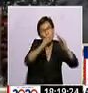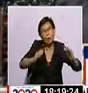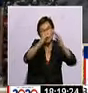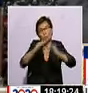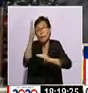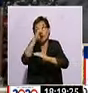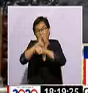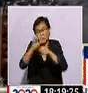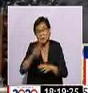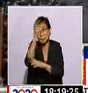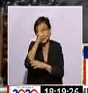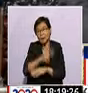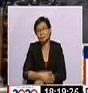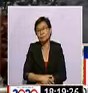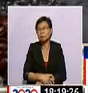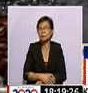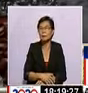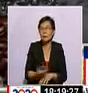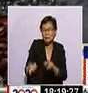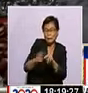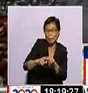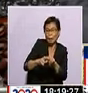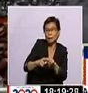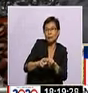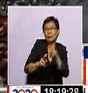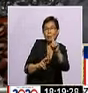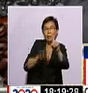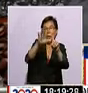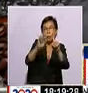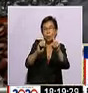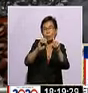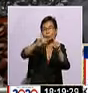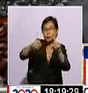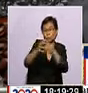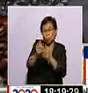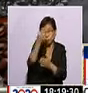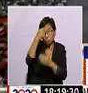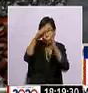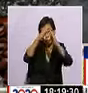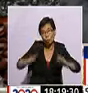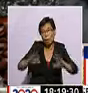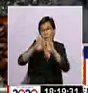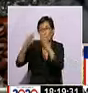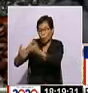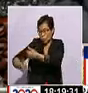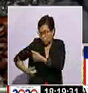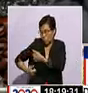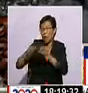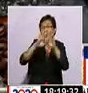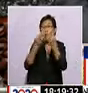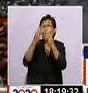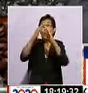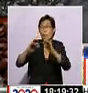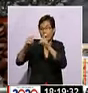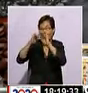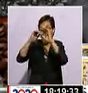penjawat awam. Sebagai tambahan, 150 juta ringgit untuk rumah keluarga angkatan tentera